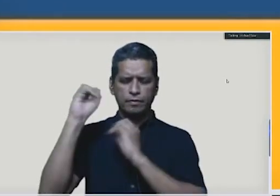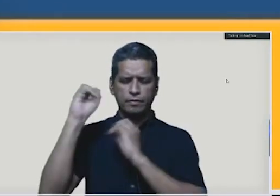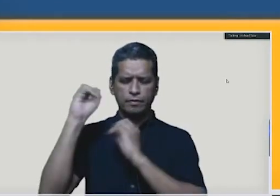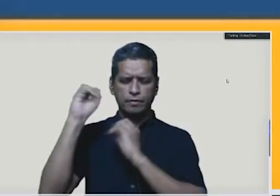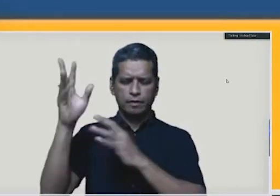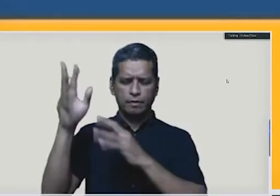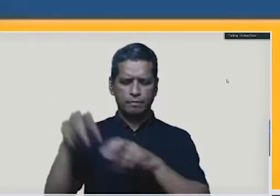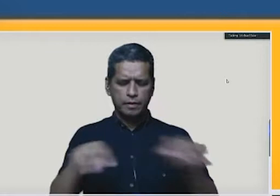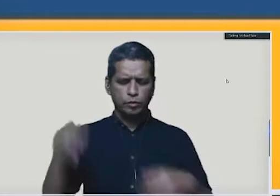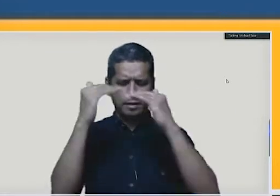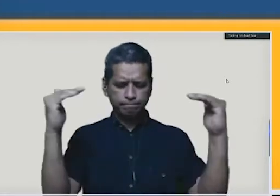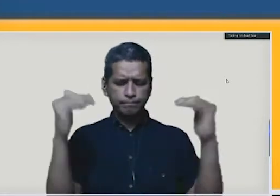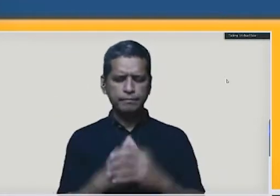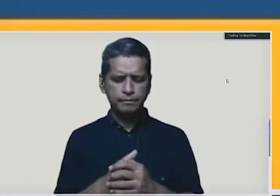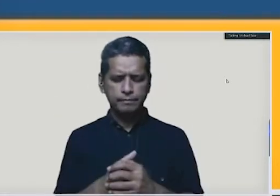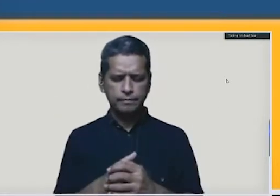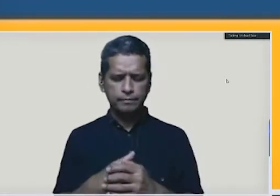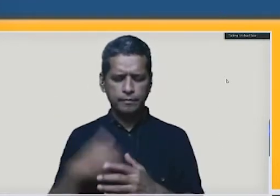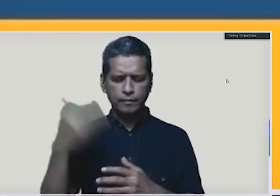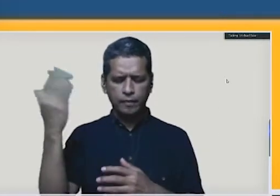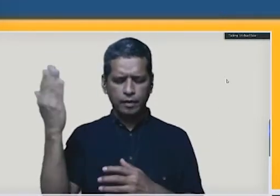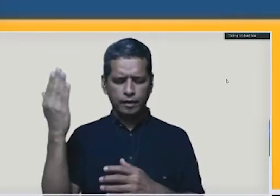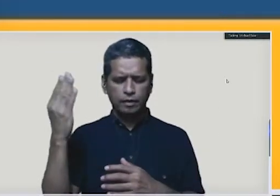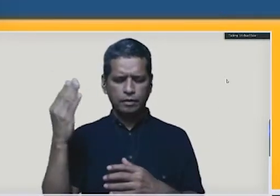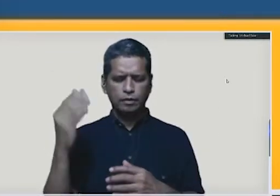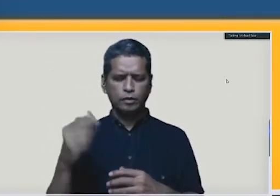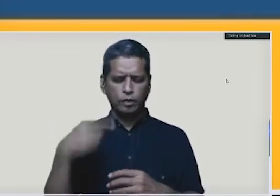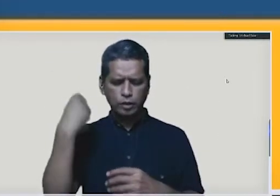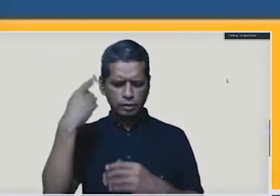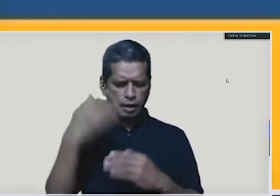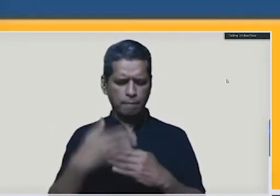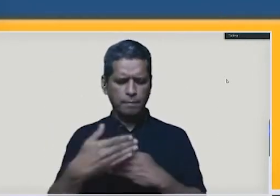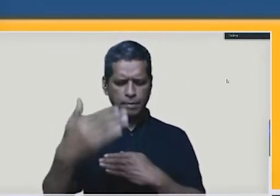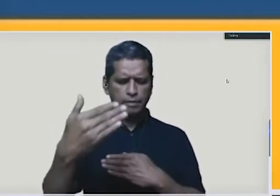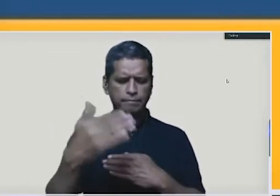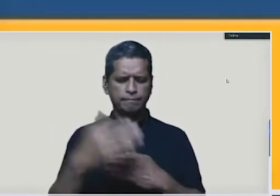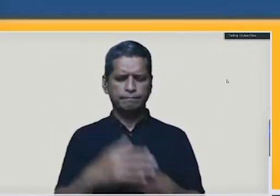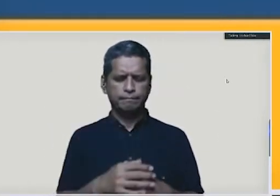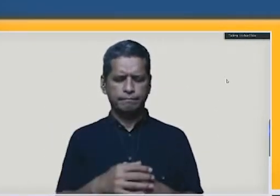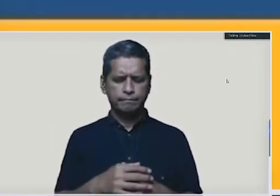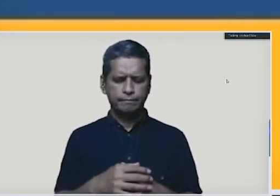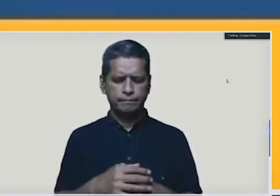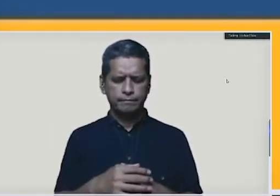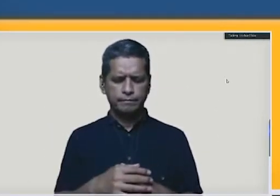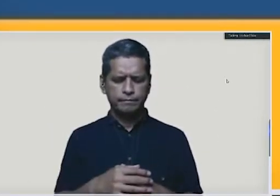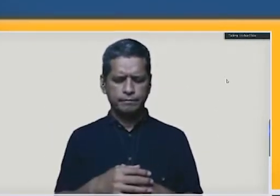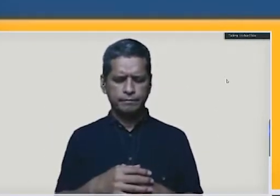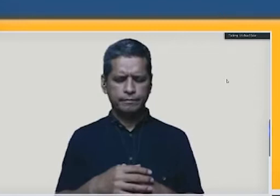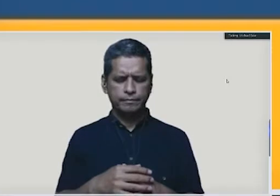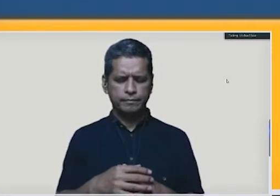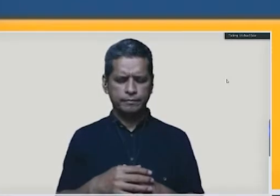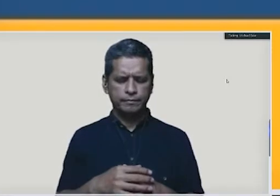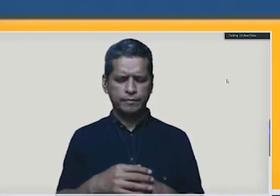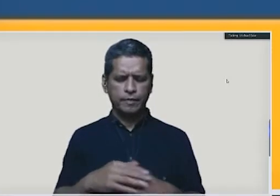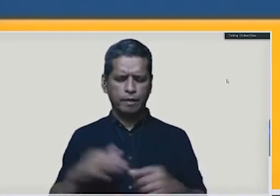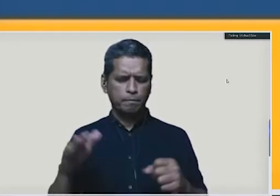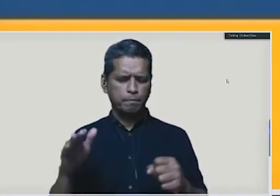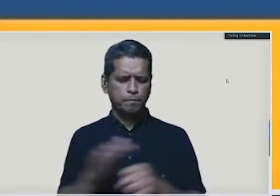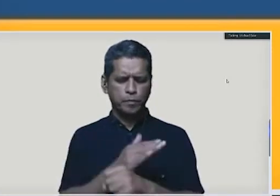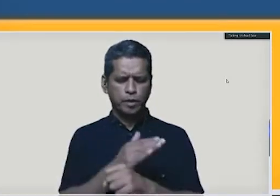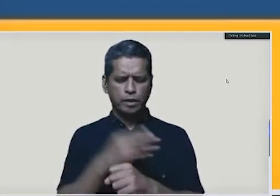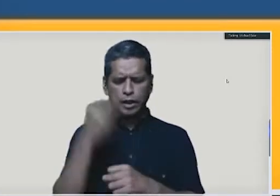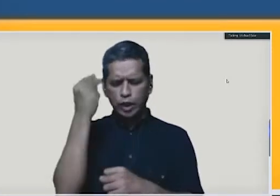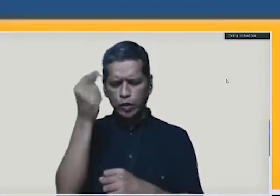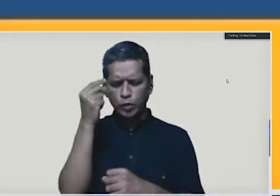mulialah engkau Ya Tuhan dari selama-lamanya sampai selama-lamanya kami pada saat ini dengan penuh Kerinduan